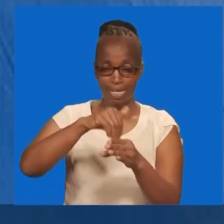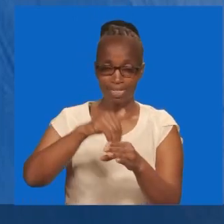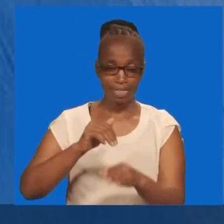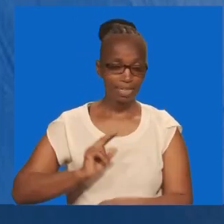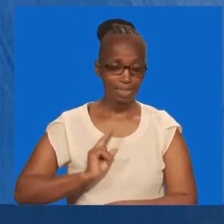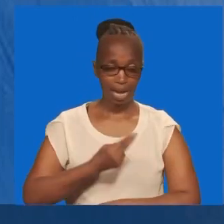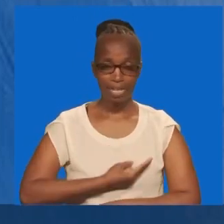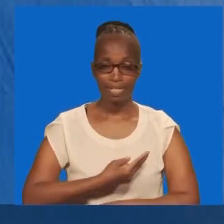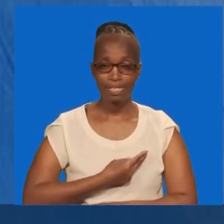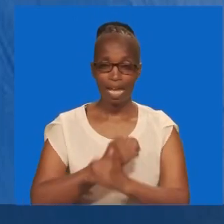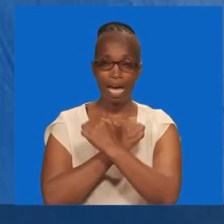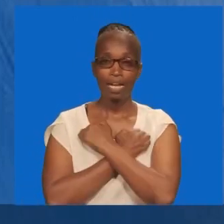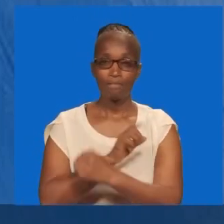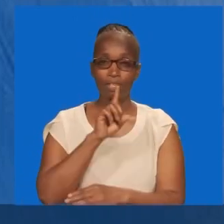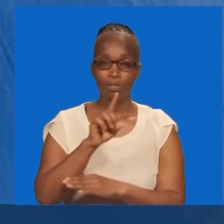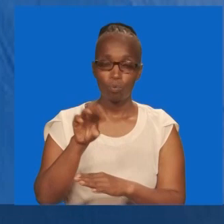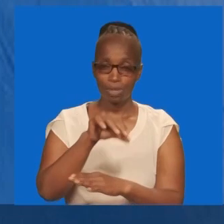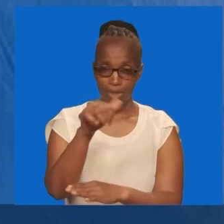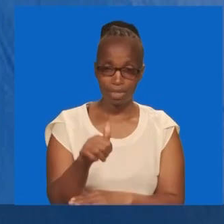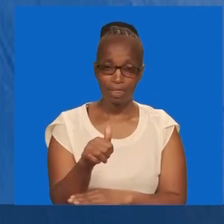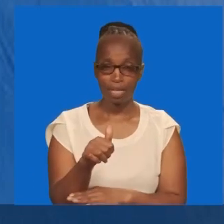maisha yetu, kupendana.